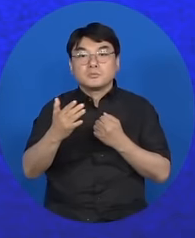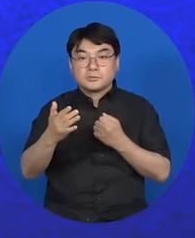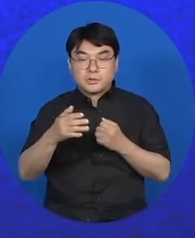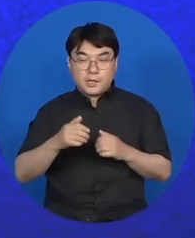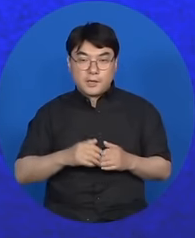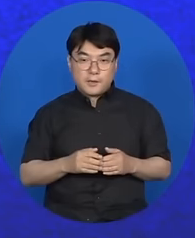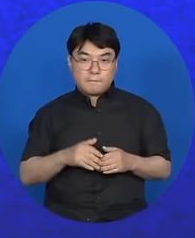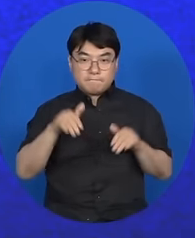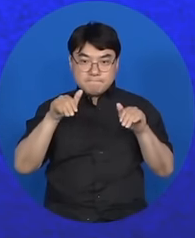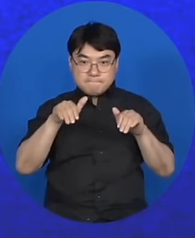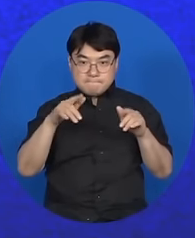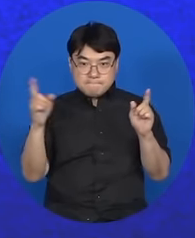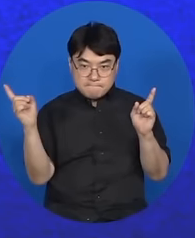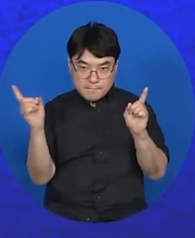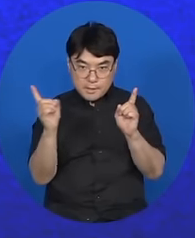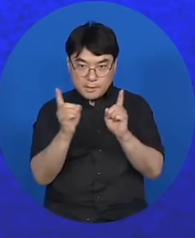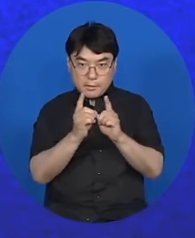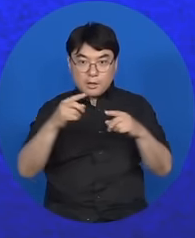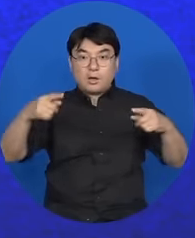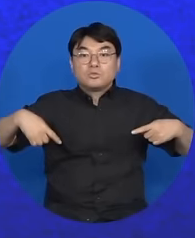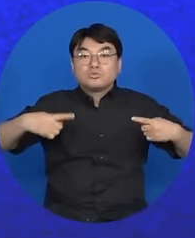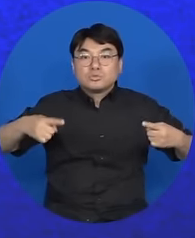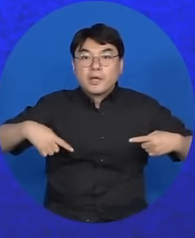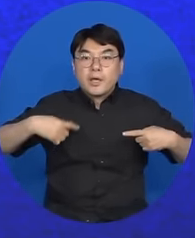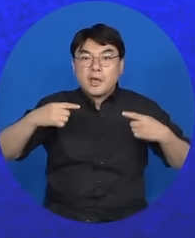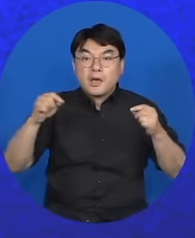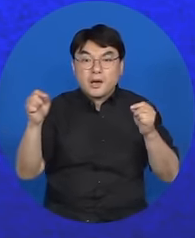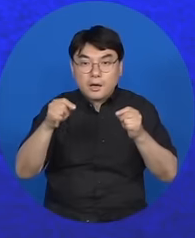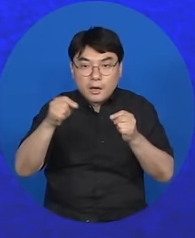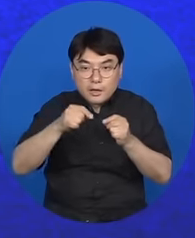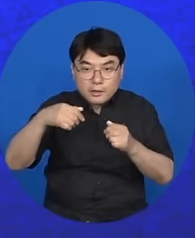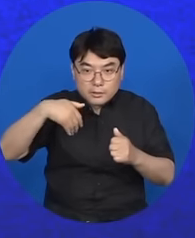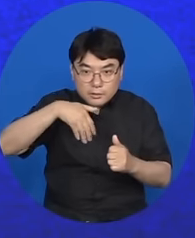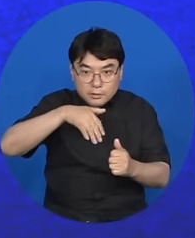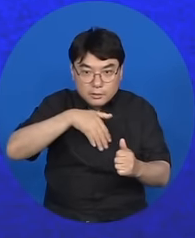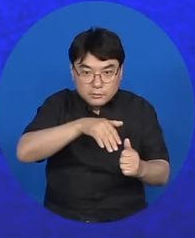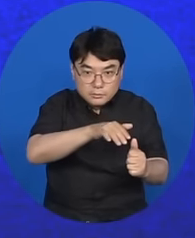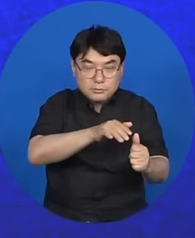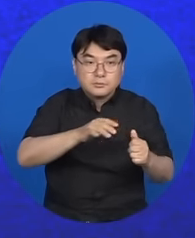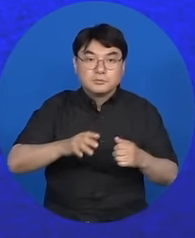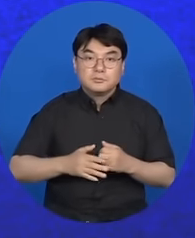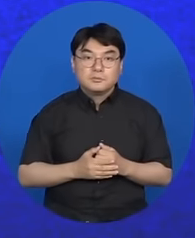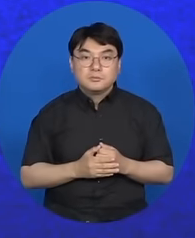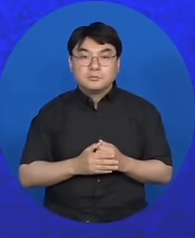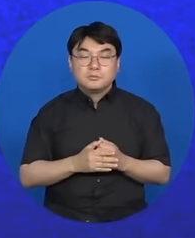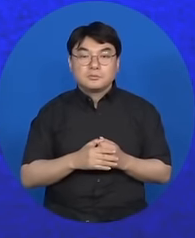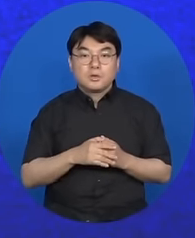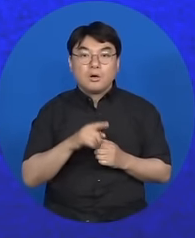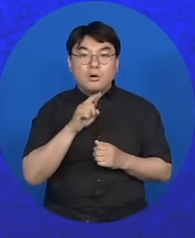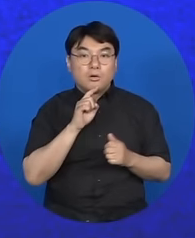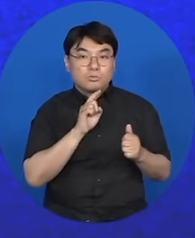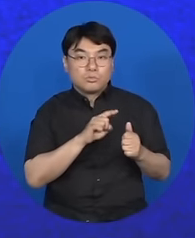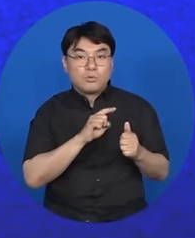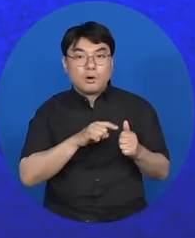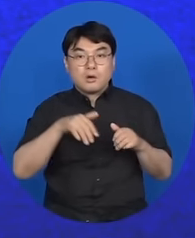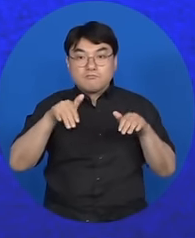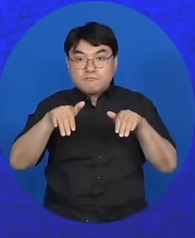하셨잖아요. 수레에 가까이 다가가라. 그것은 빌립아, 너와 내시는 별개가 아니다.